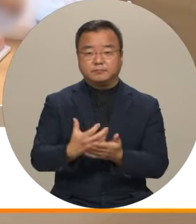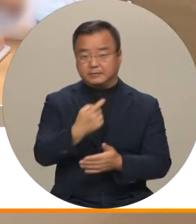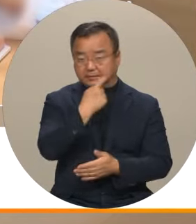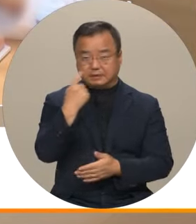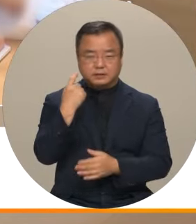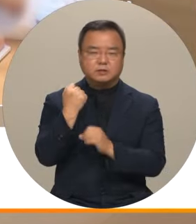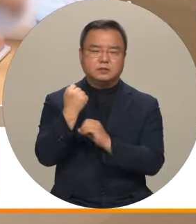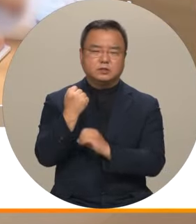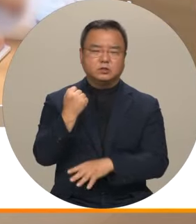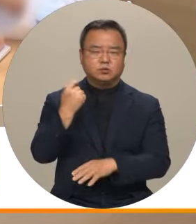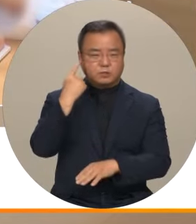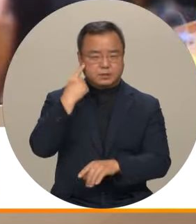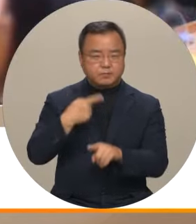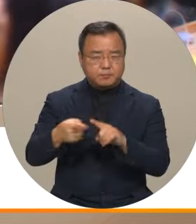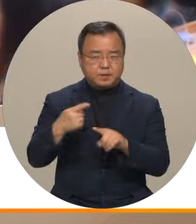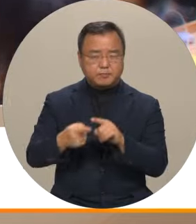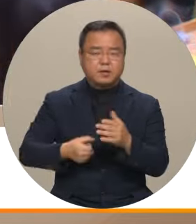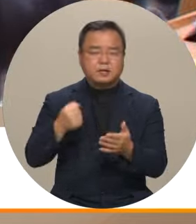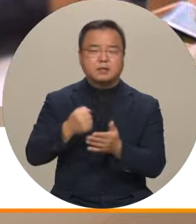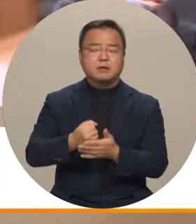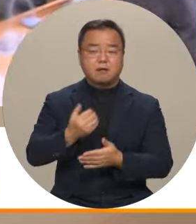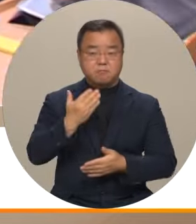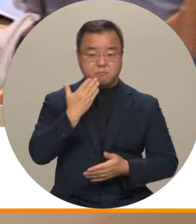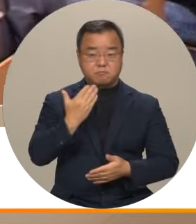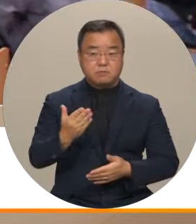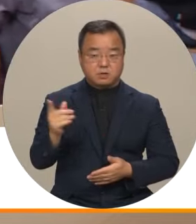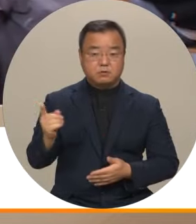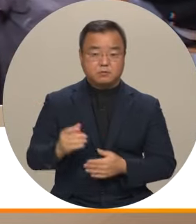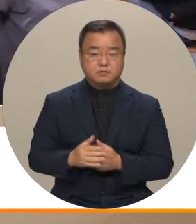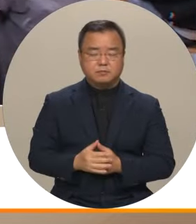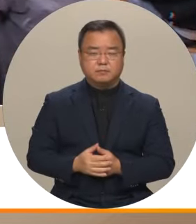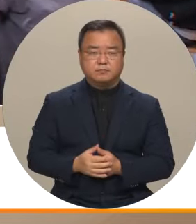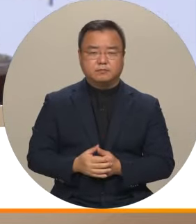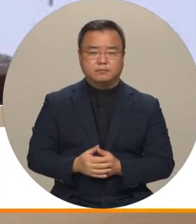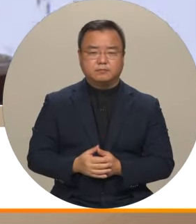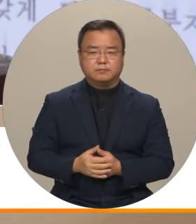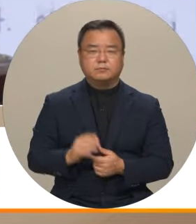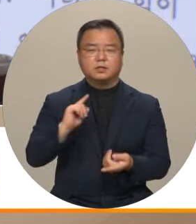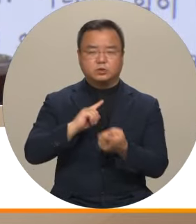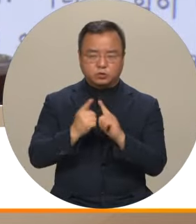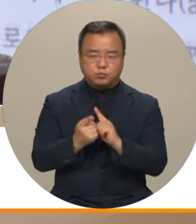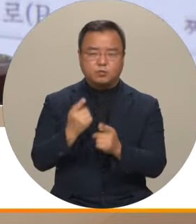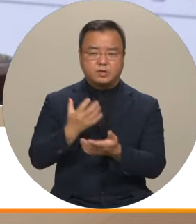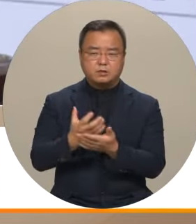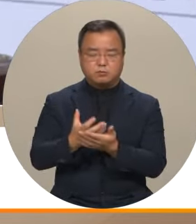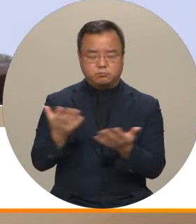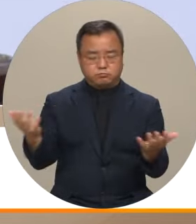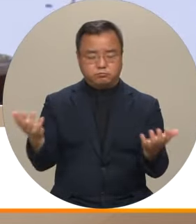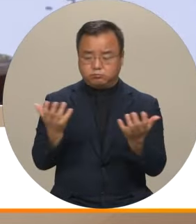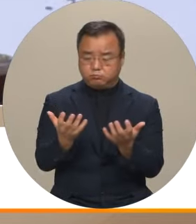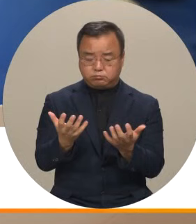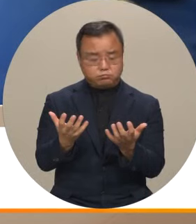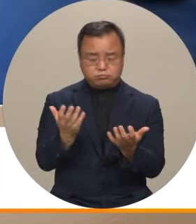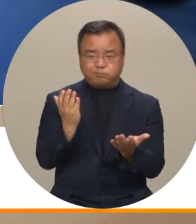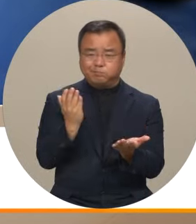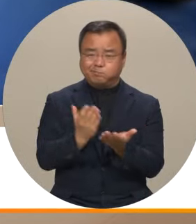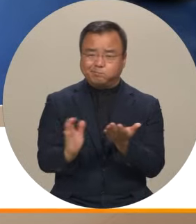의해서 판단하시고 결정하시는 분도 없지 않습니까 그래서 어 서로의 자료가 틀리면 자료를 한번 다시 검토해